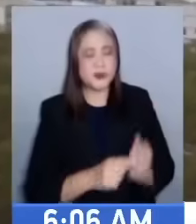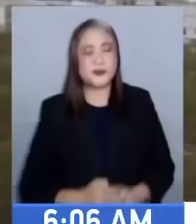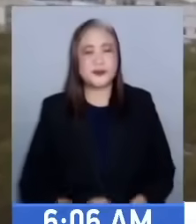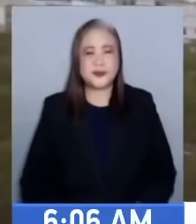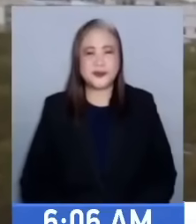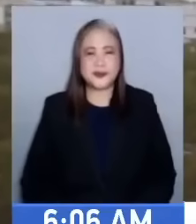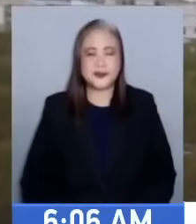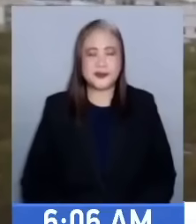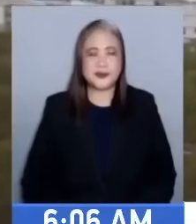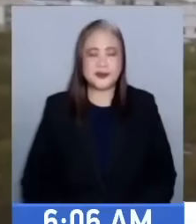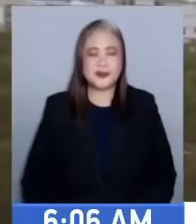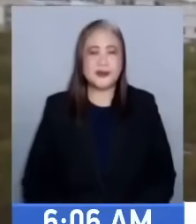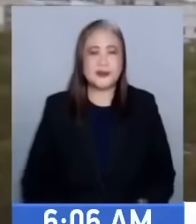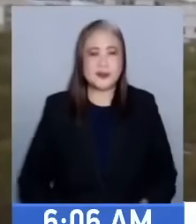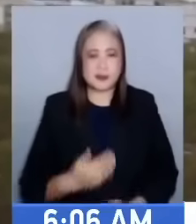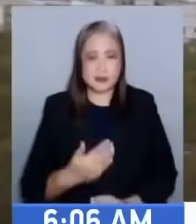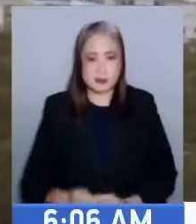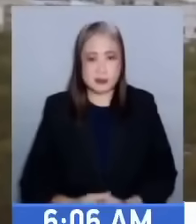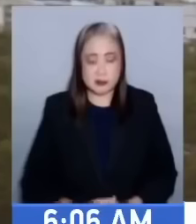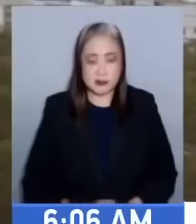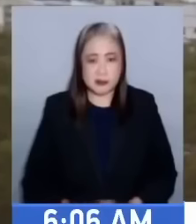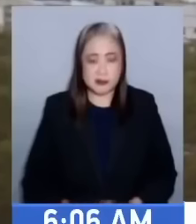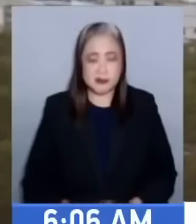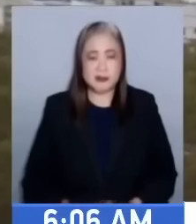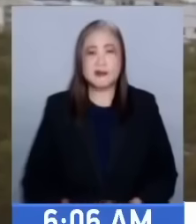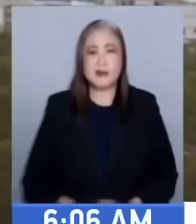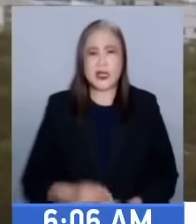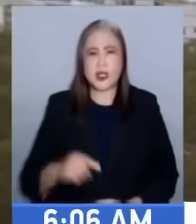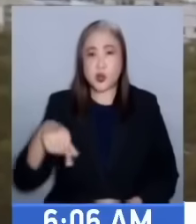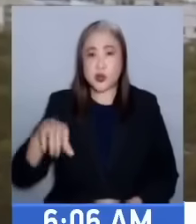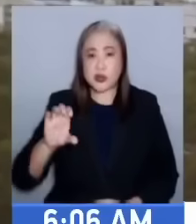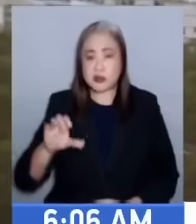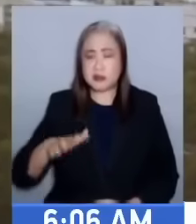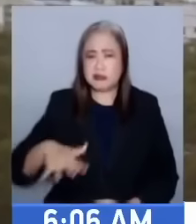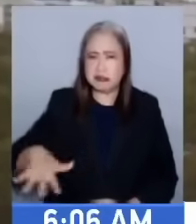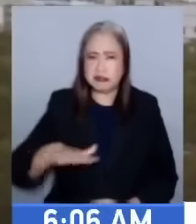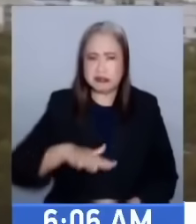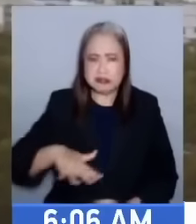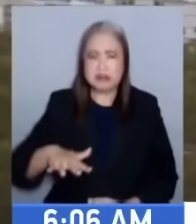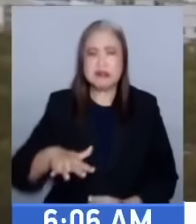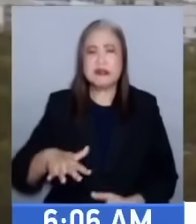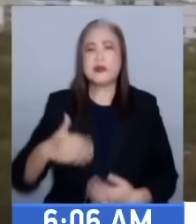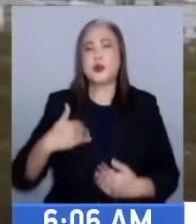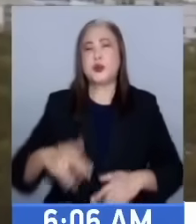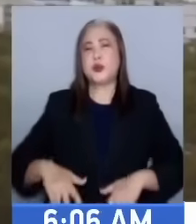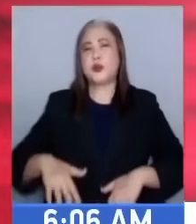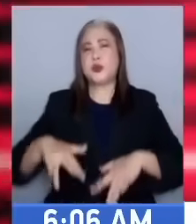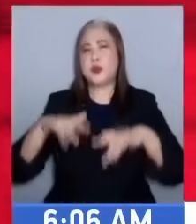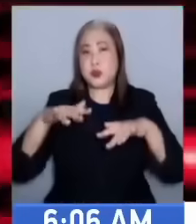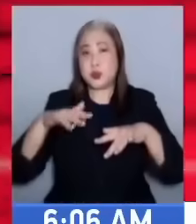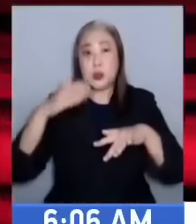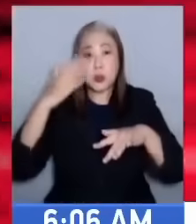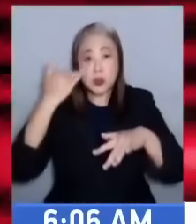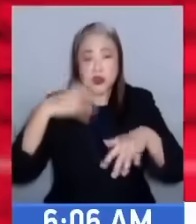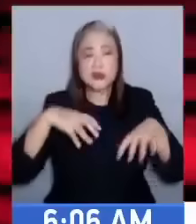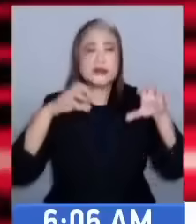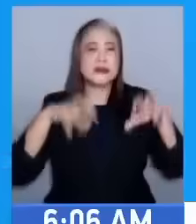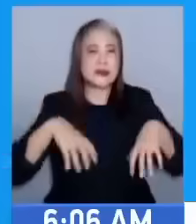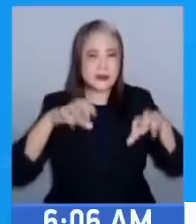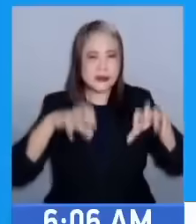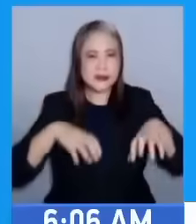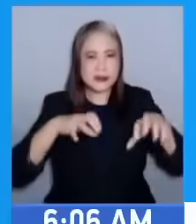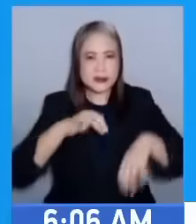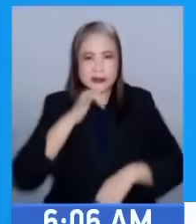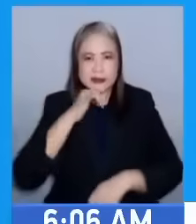nalubog sa baha ang ilang lugar sa Quezon City kagabi dah sa malakas na ulan Ian ang unang balita live ni James Agustin James